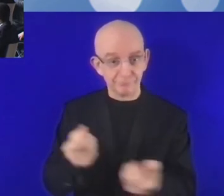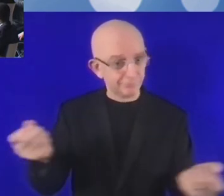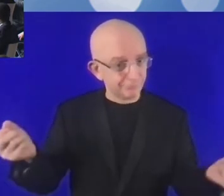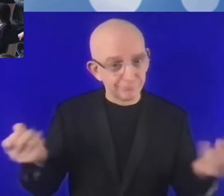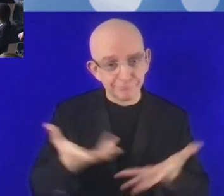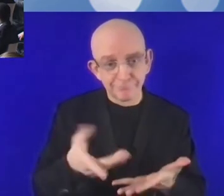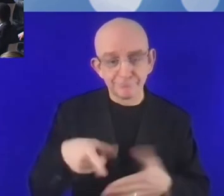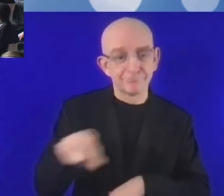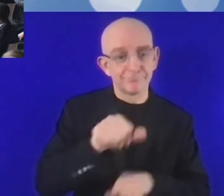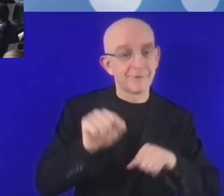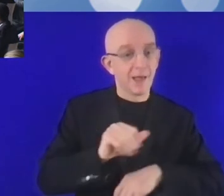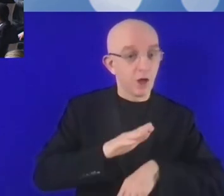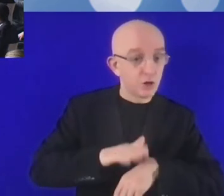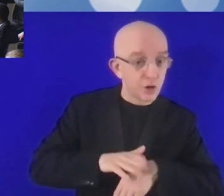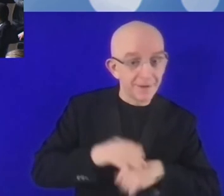Donc chacun peut